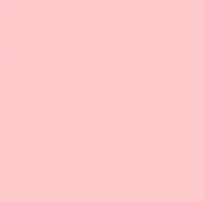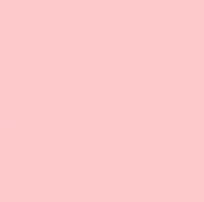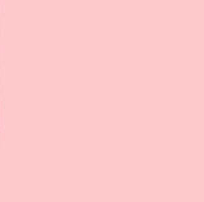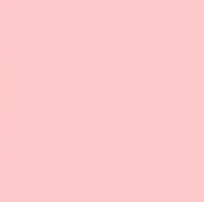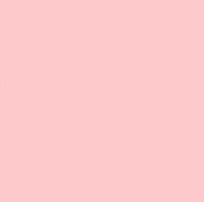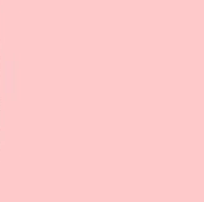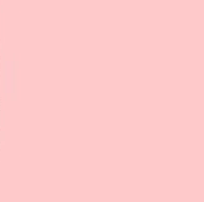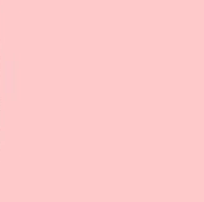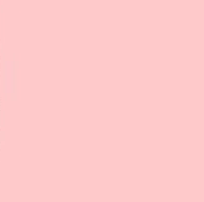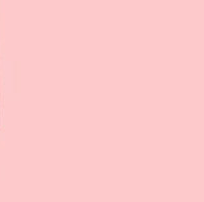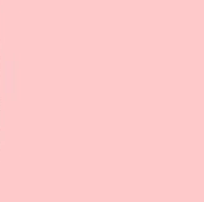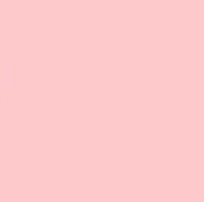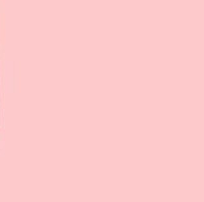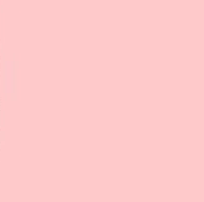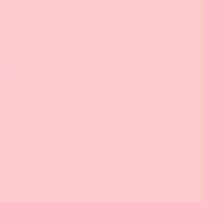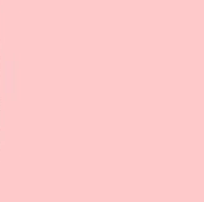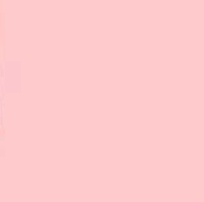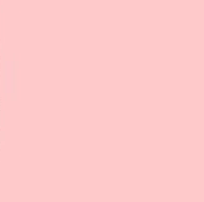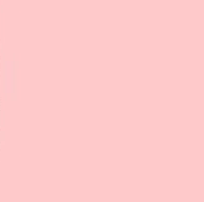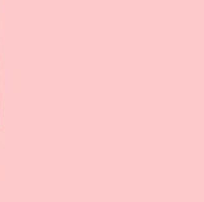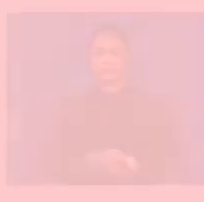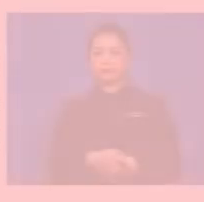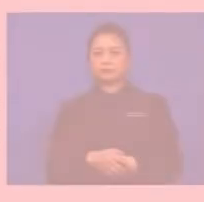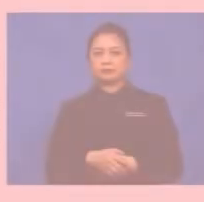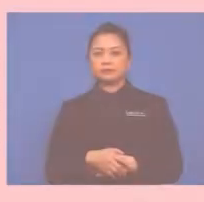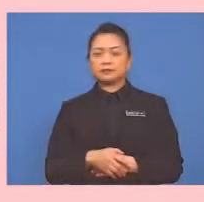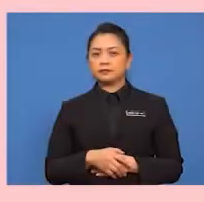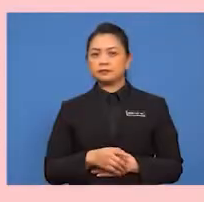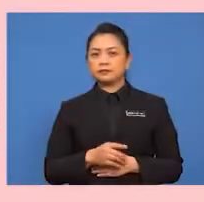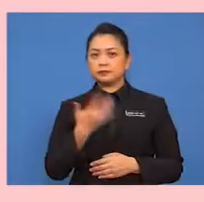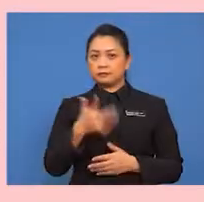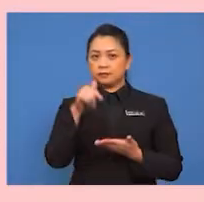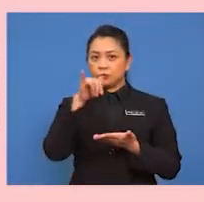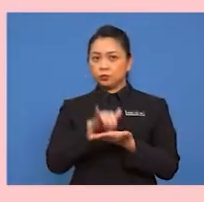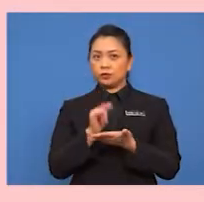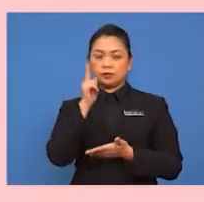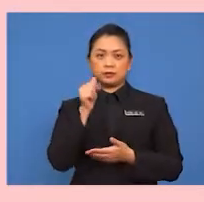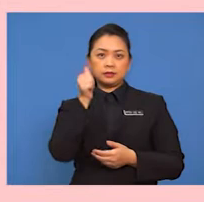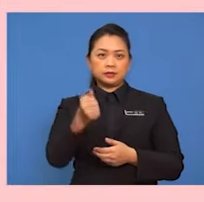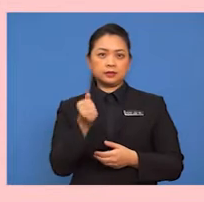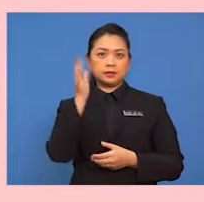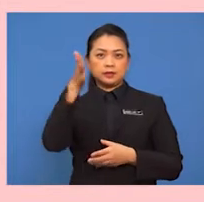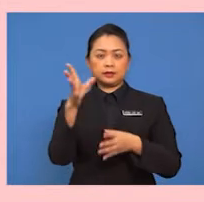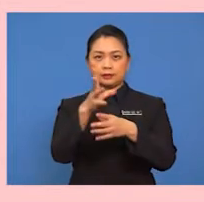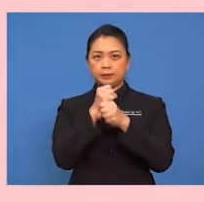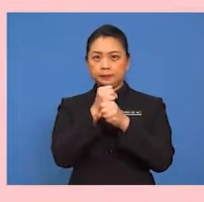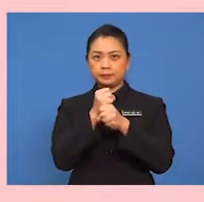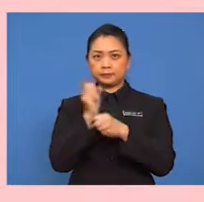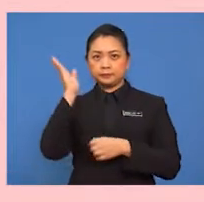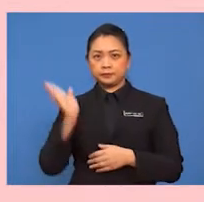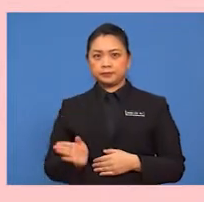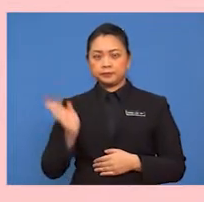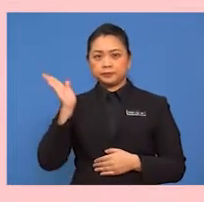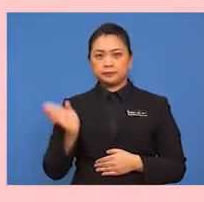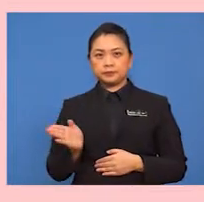darab 8, 13 Hasilnya ialah matriks laju X,